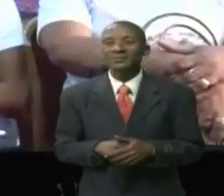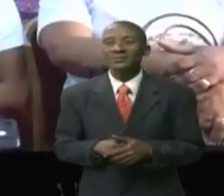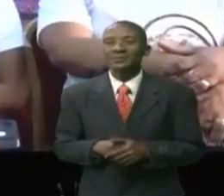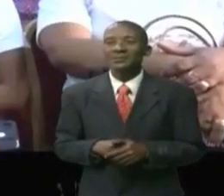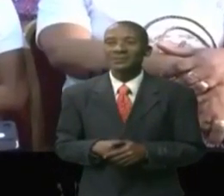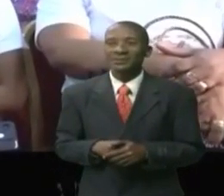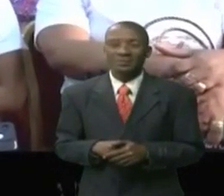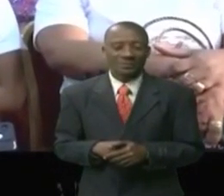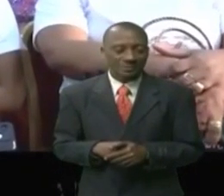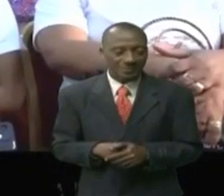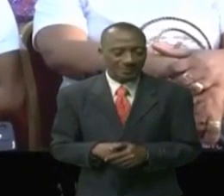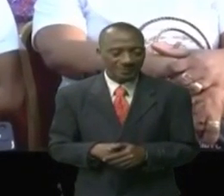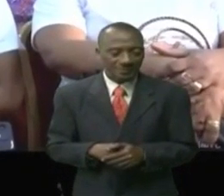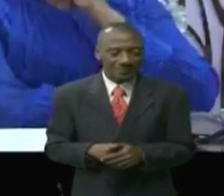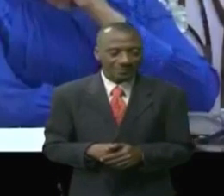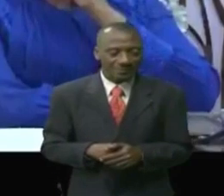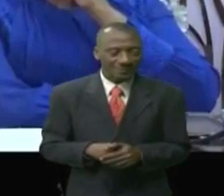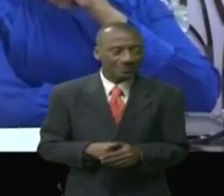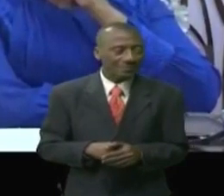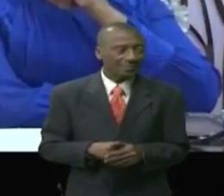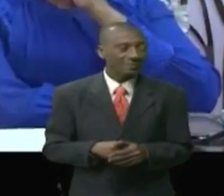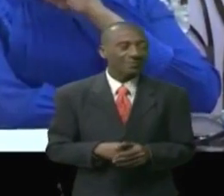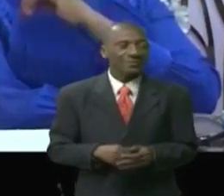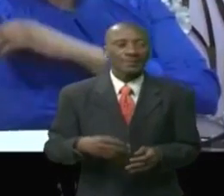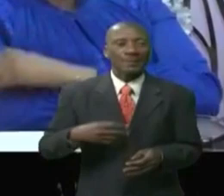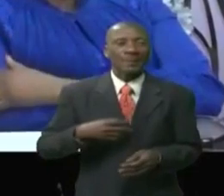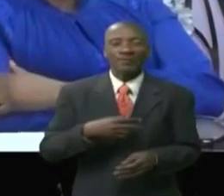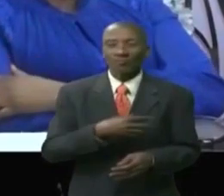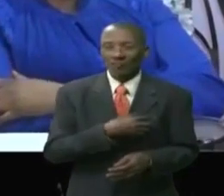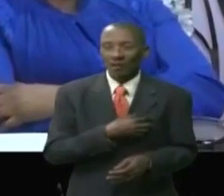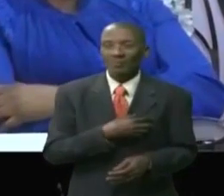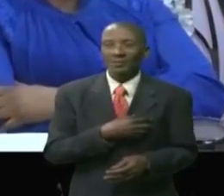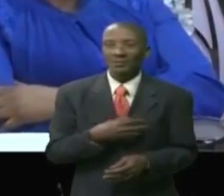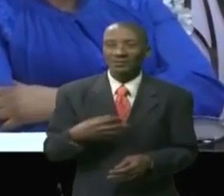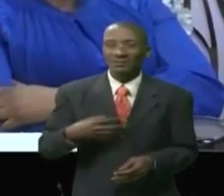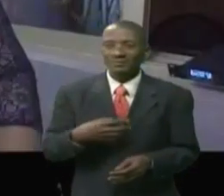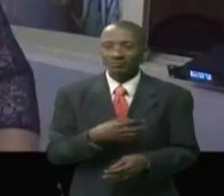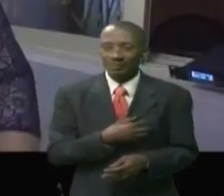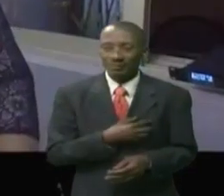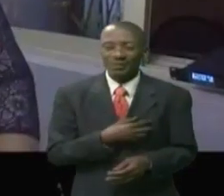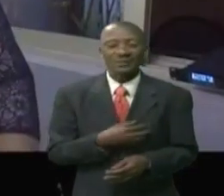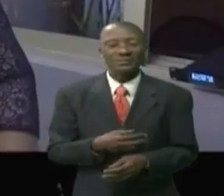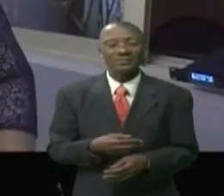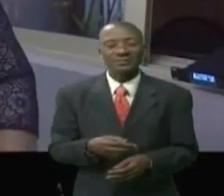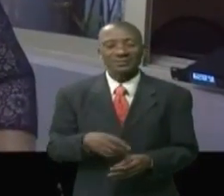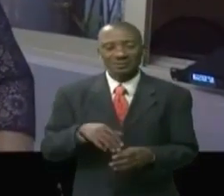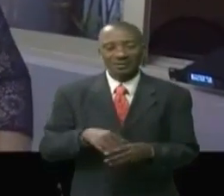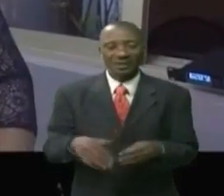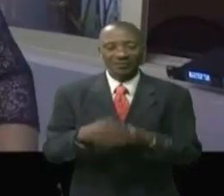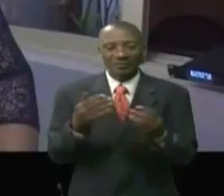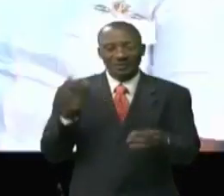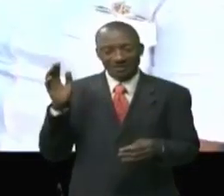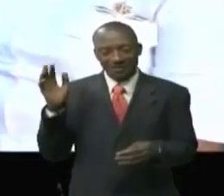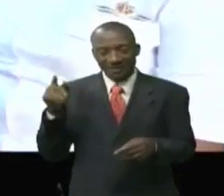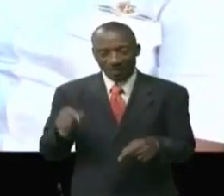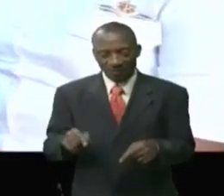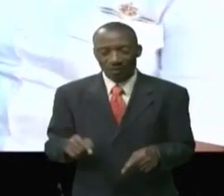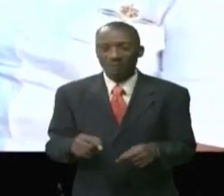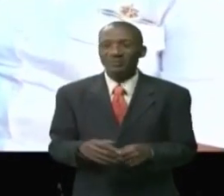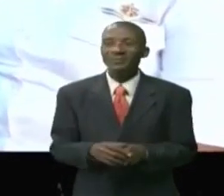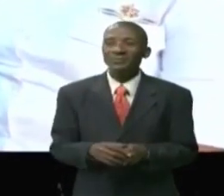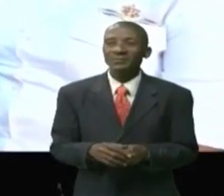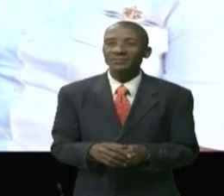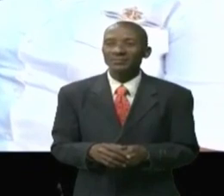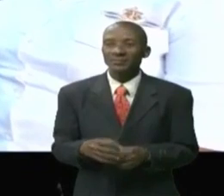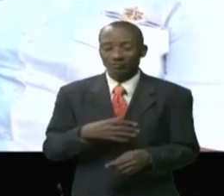femme pilier de la nation c'est le thème qui a réuni toutes les classes sociales de Kinshasa et la Fondation femme de droit outre des